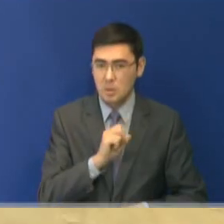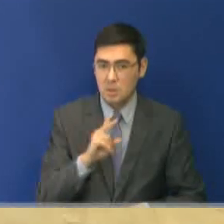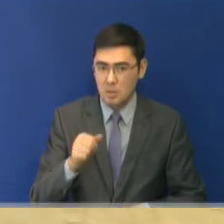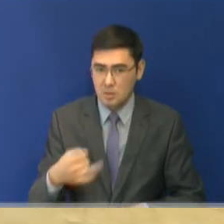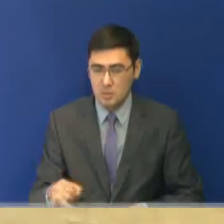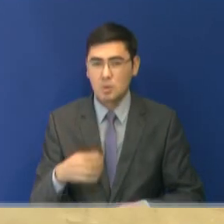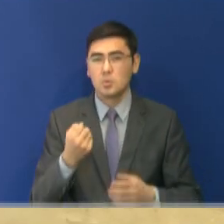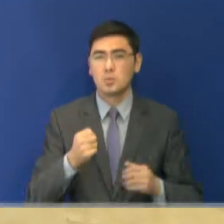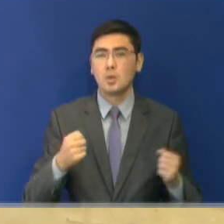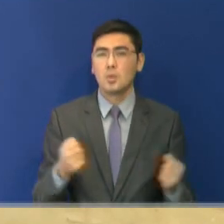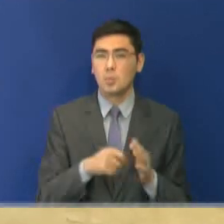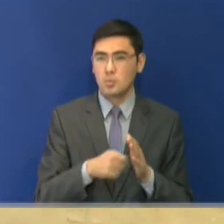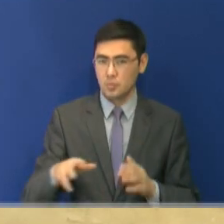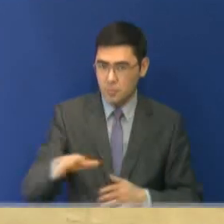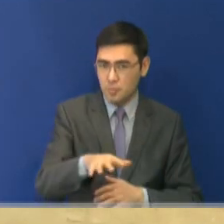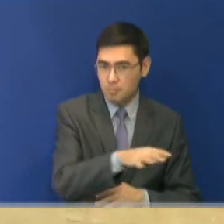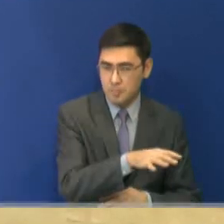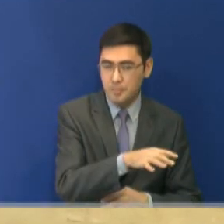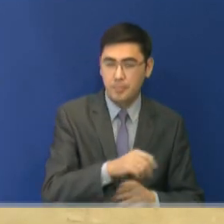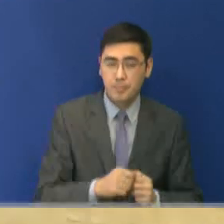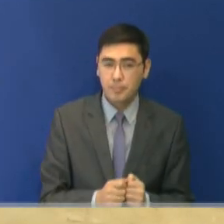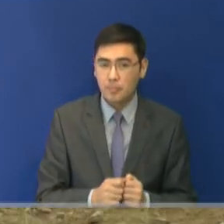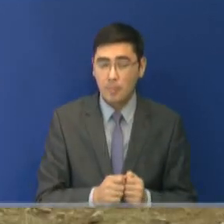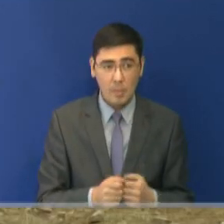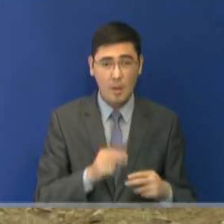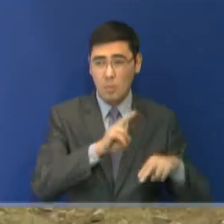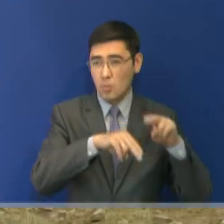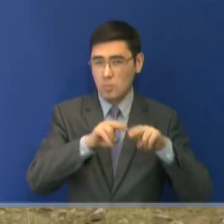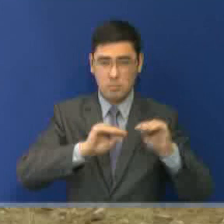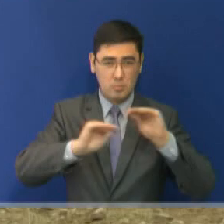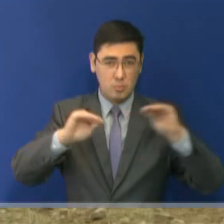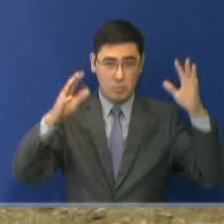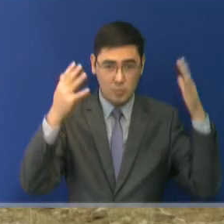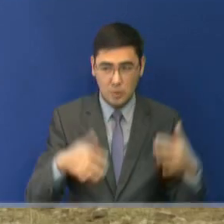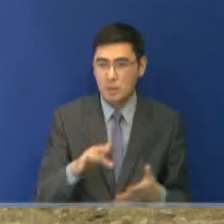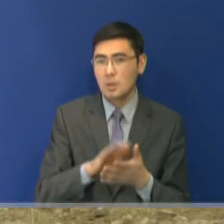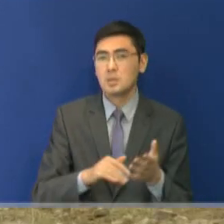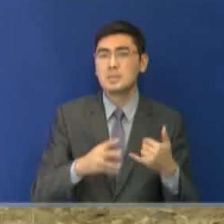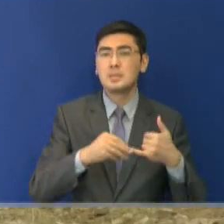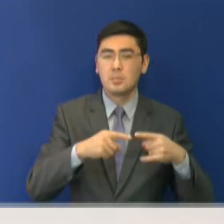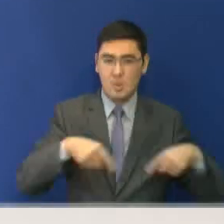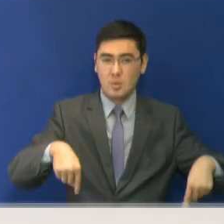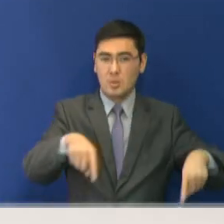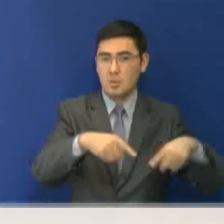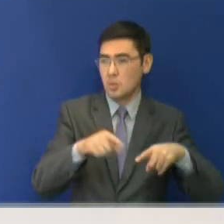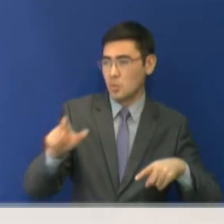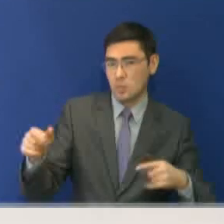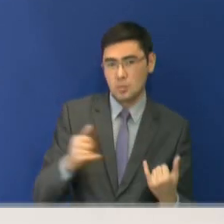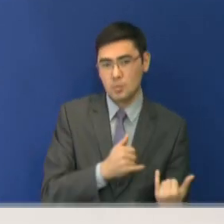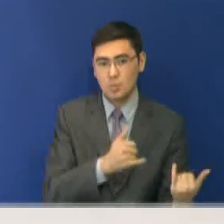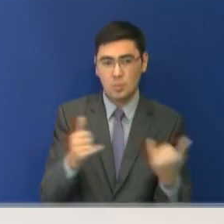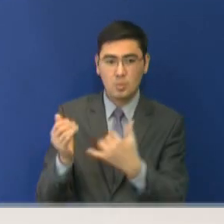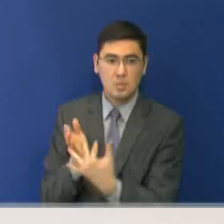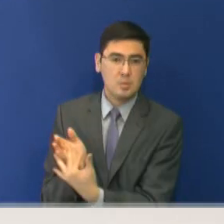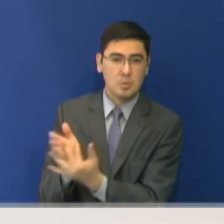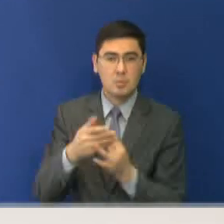Ключ. После устранения недостатков в инфраструктуре очередникам будут предоставлены земельные участки.